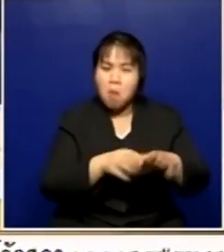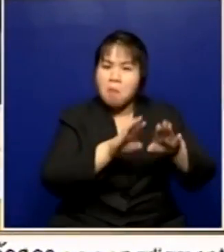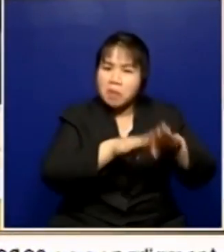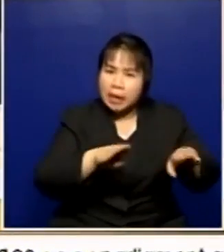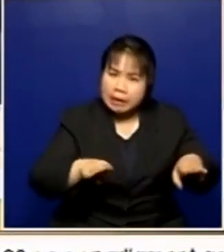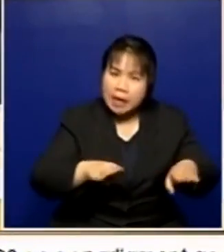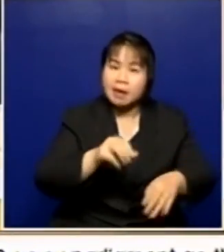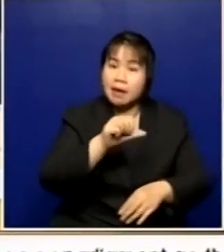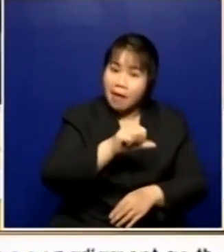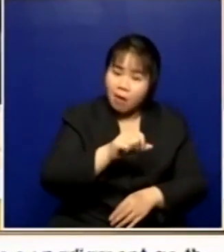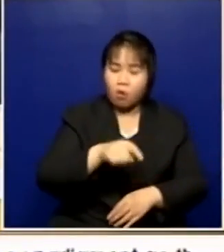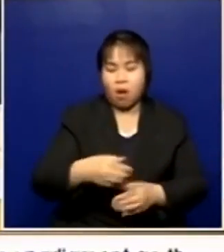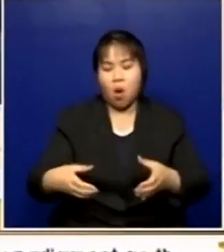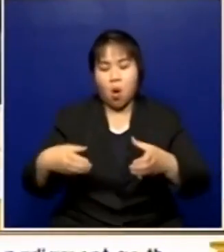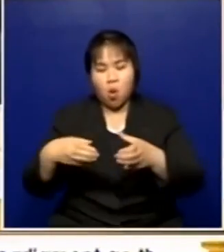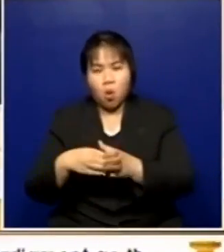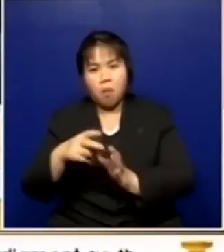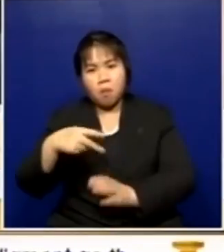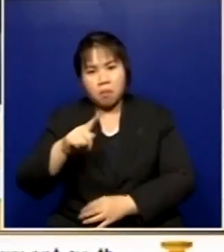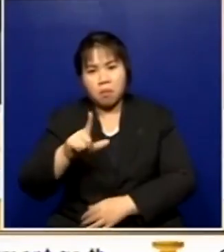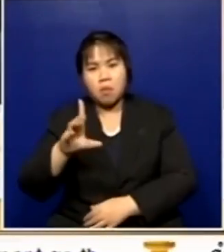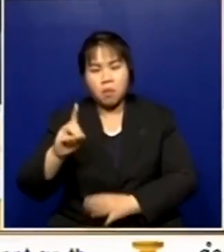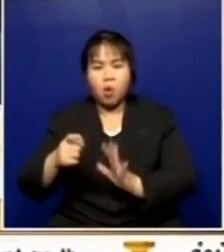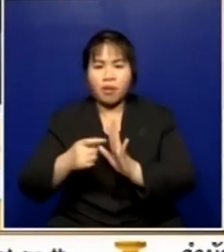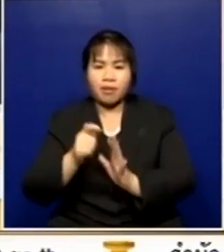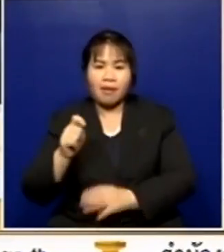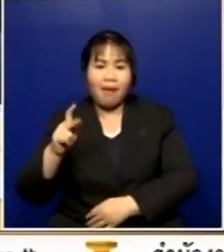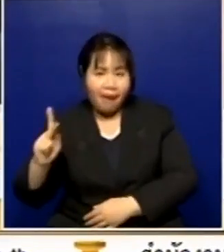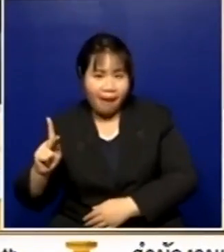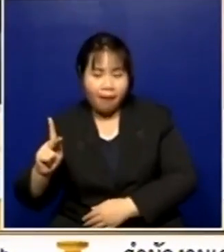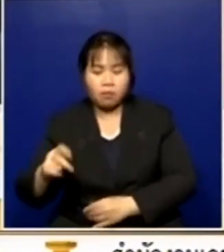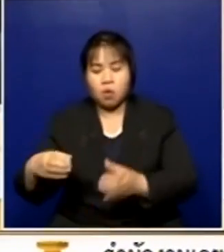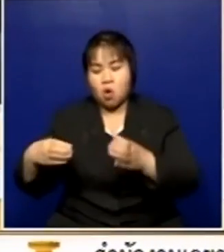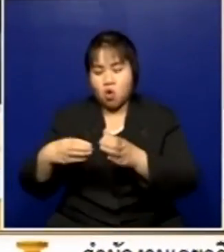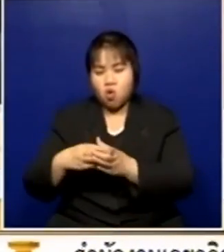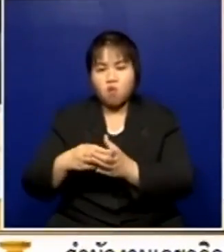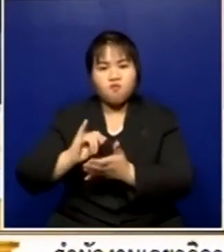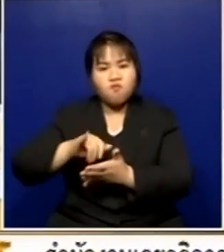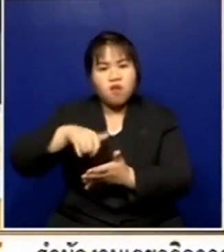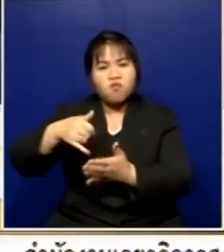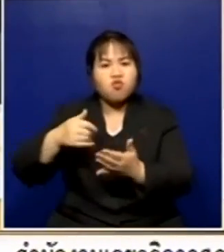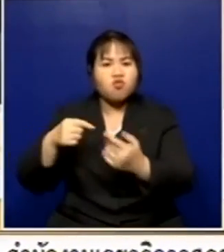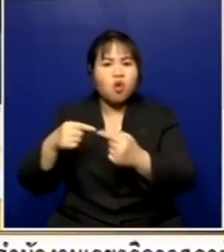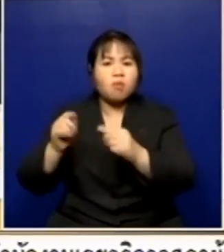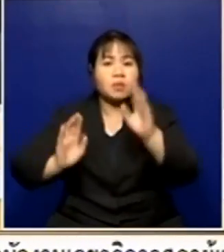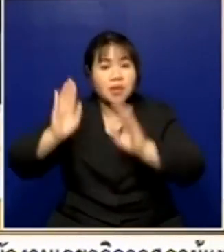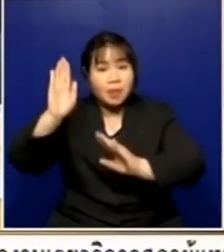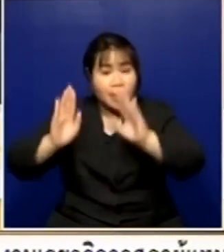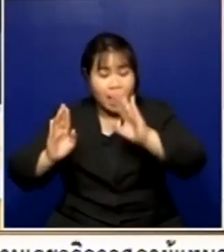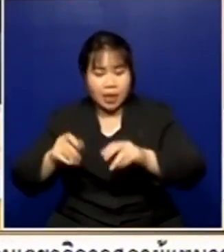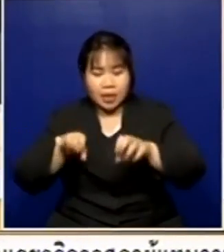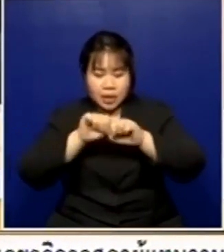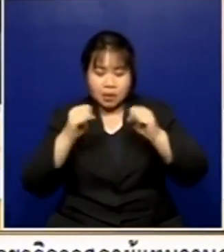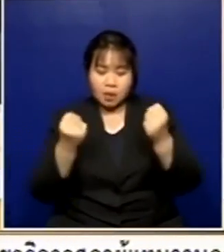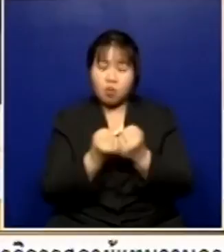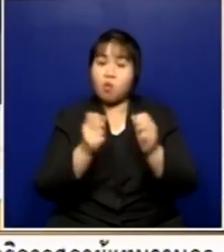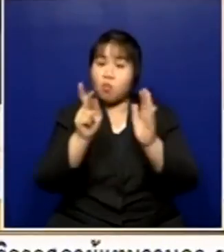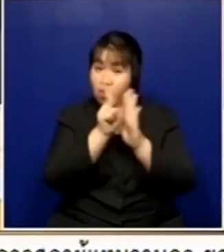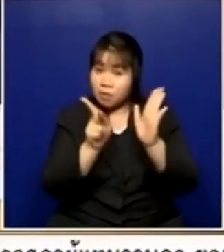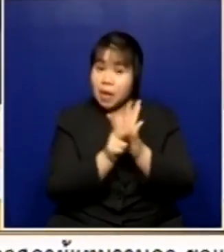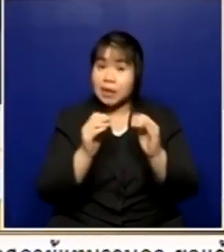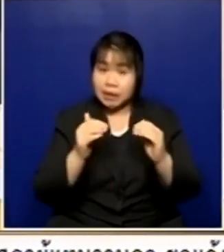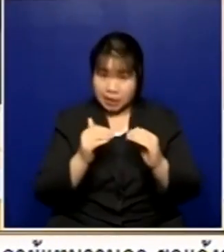คณะปลดแอกคณะประชาชนปลดมีกลุ่มฟื้นฟูประชาธิปไตยสมาคมนักกฎหมายสิทธิมนุษย